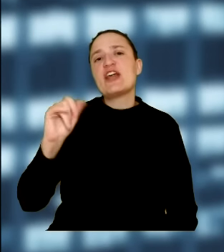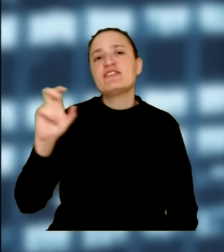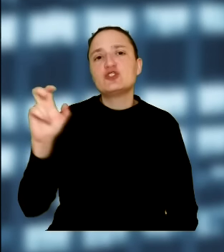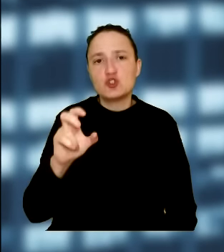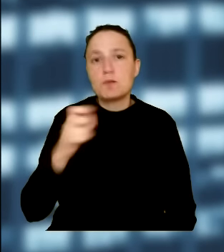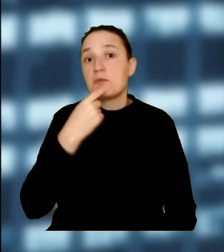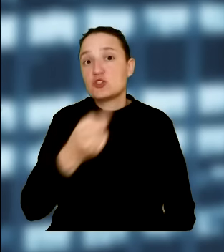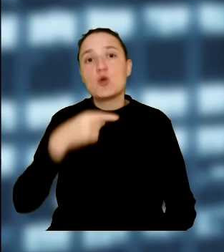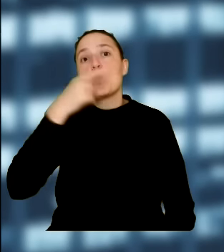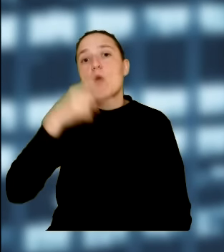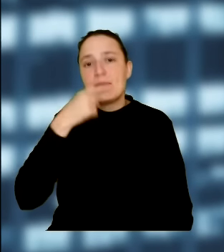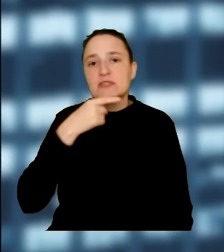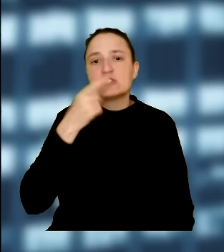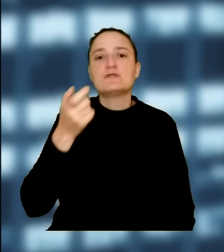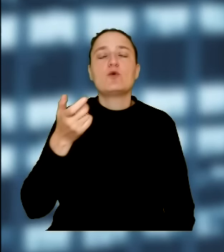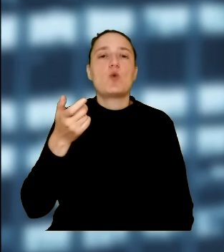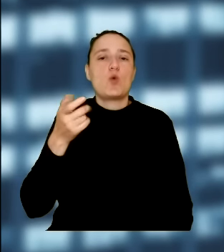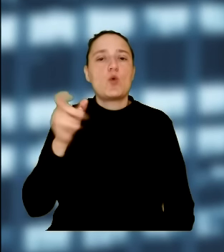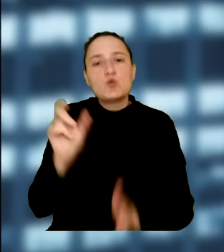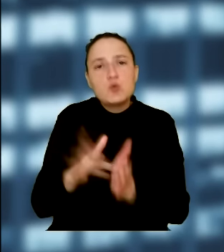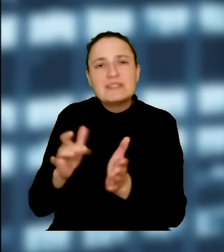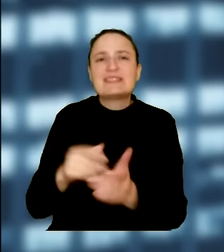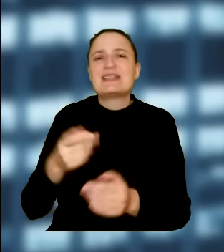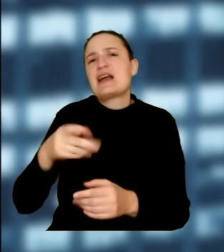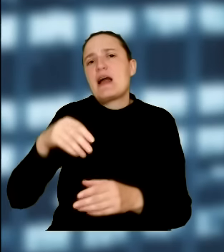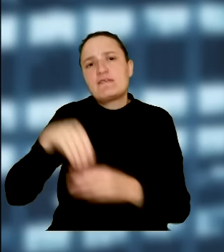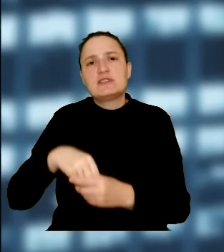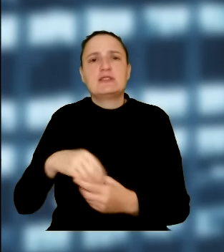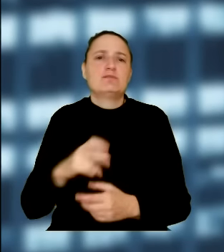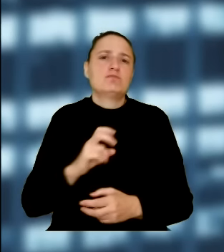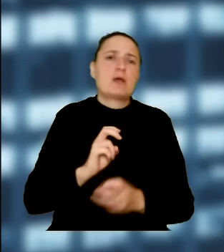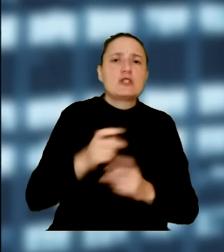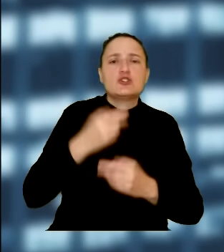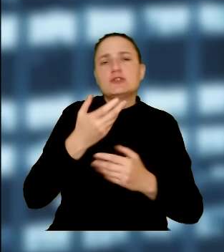kłamstwo Tuska o Lechu Kaczyńskim, popychadło Moskwy ściga rosyjskie wpływy.